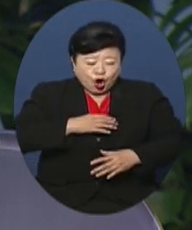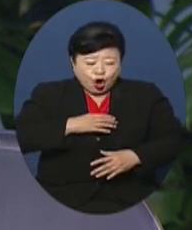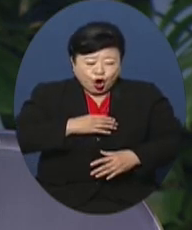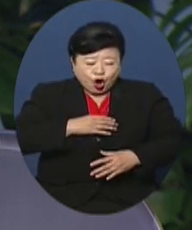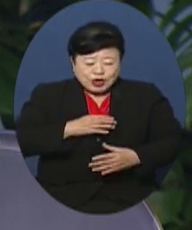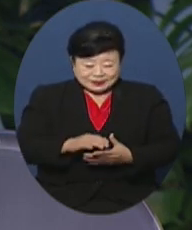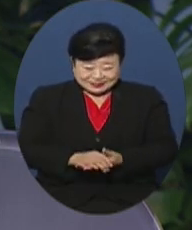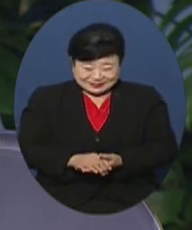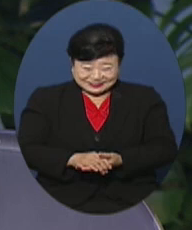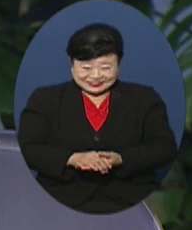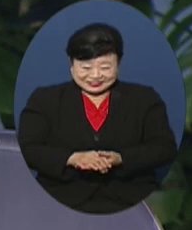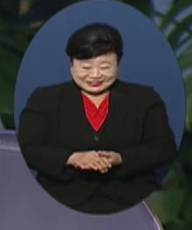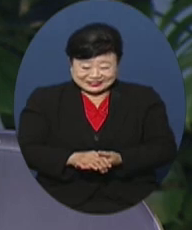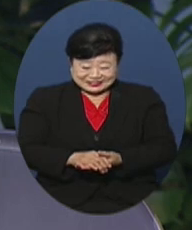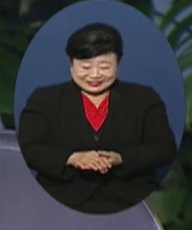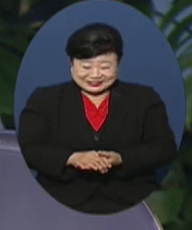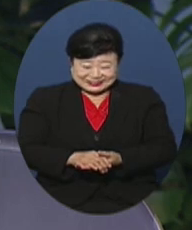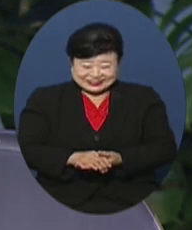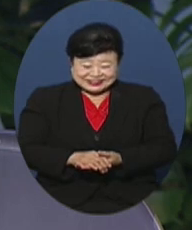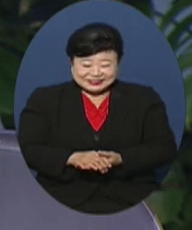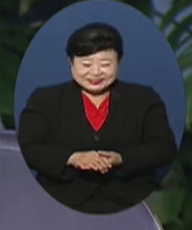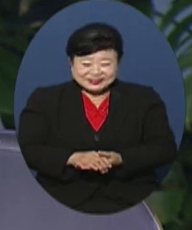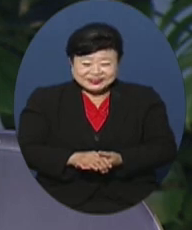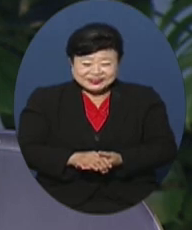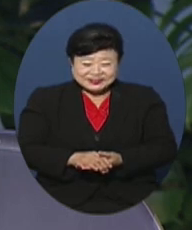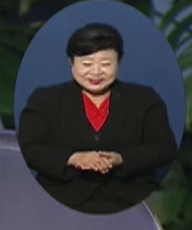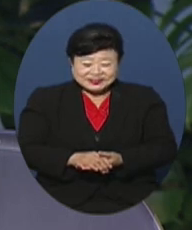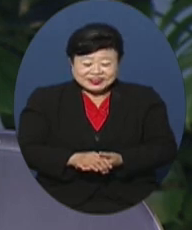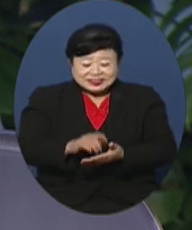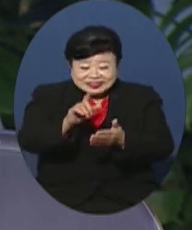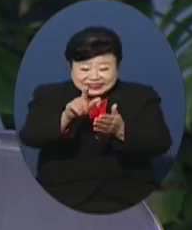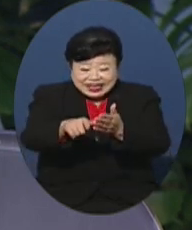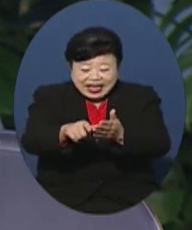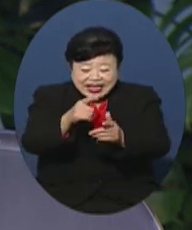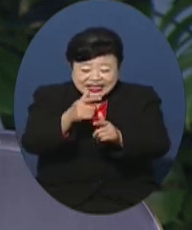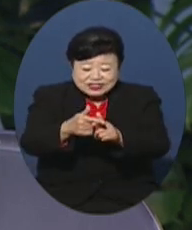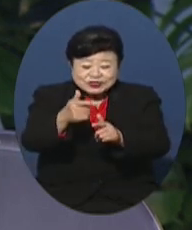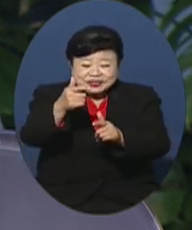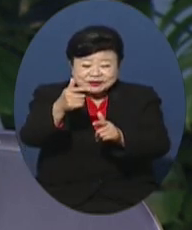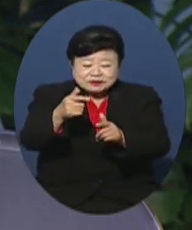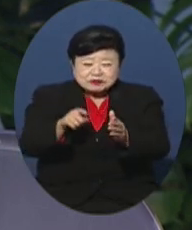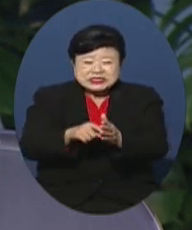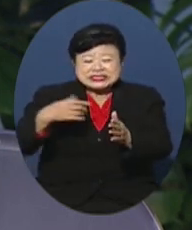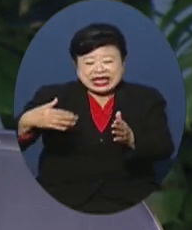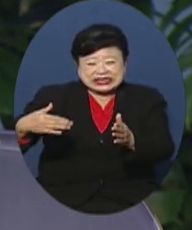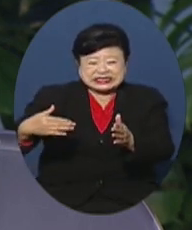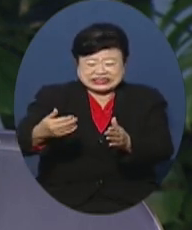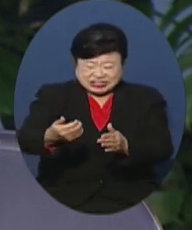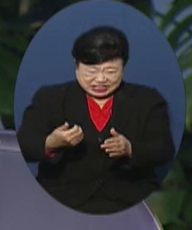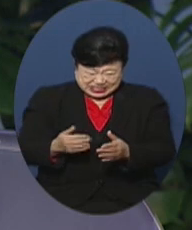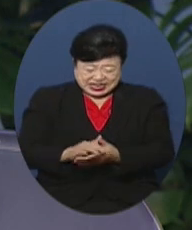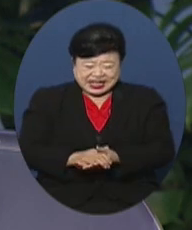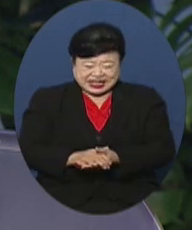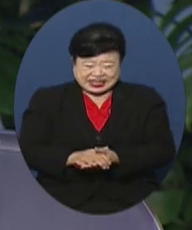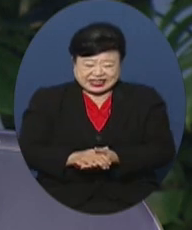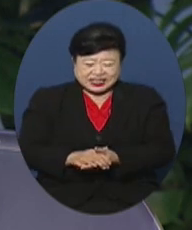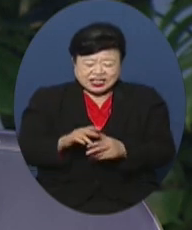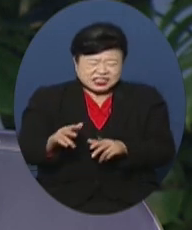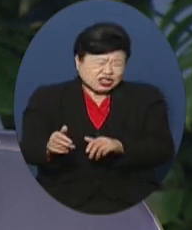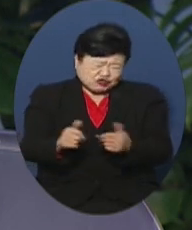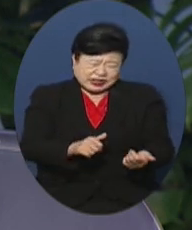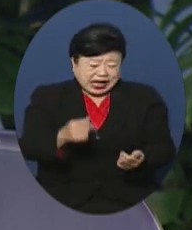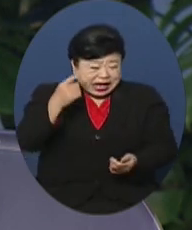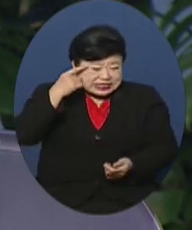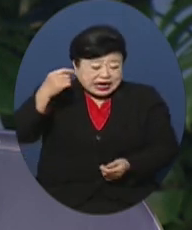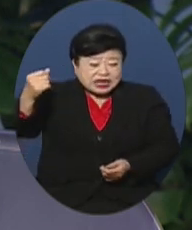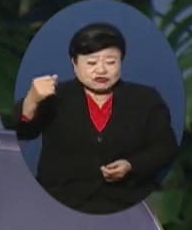앞에 넘어진 것 같습니다. 그때는 예수님도 안 믿었으니까 이젠 죽었구나